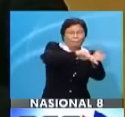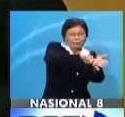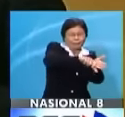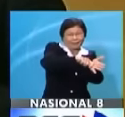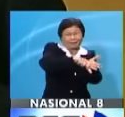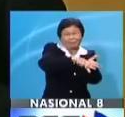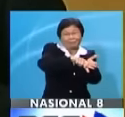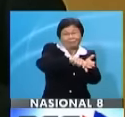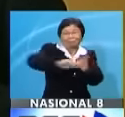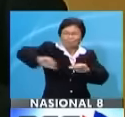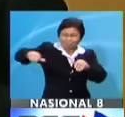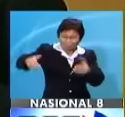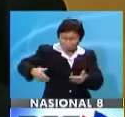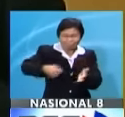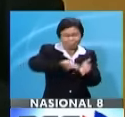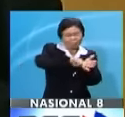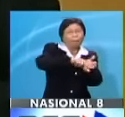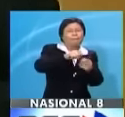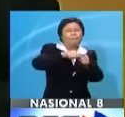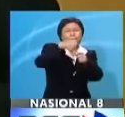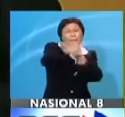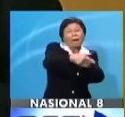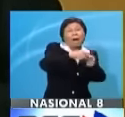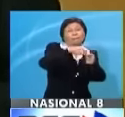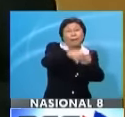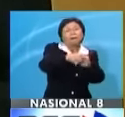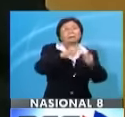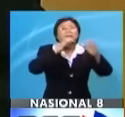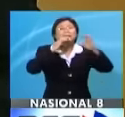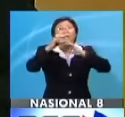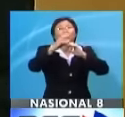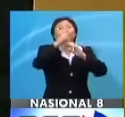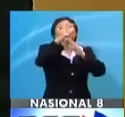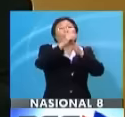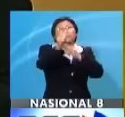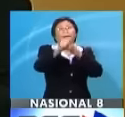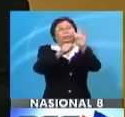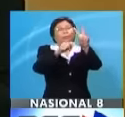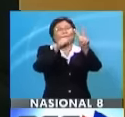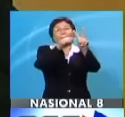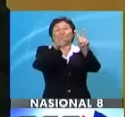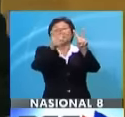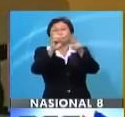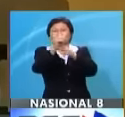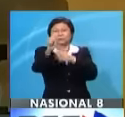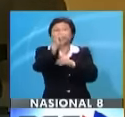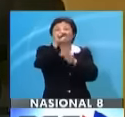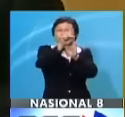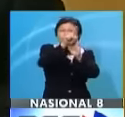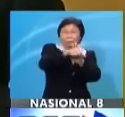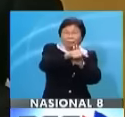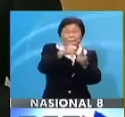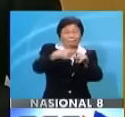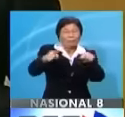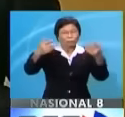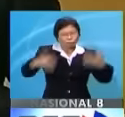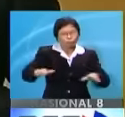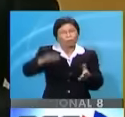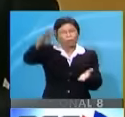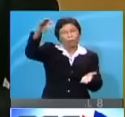diperkenalkan, bayaran tarif untuk bercakap RM2.40 per minit. Tetapi dia